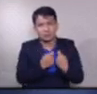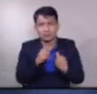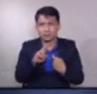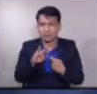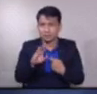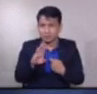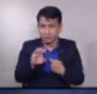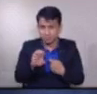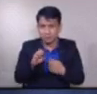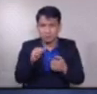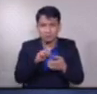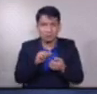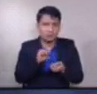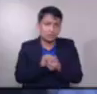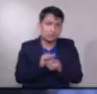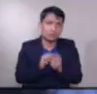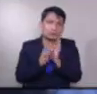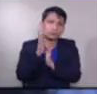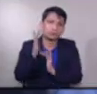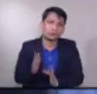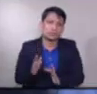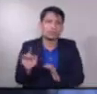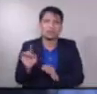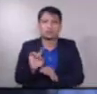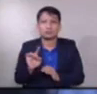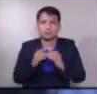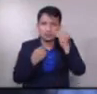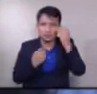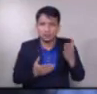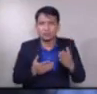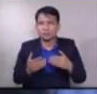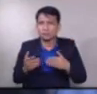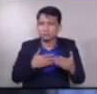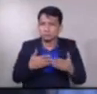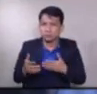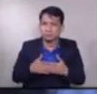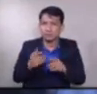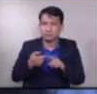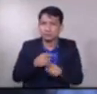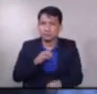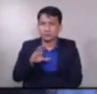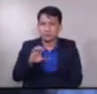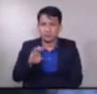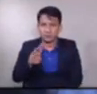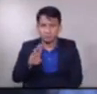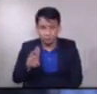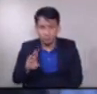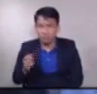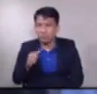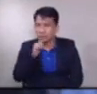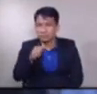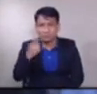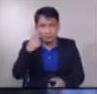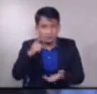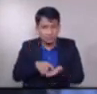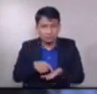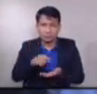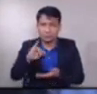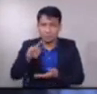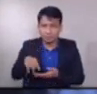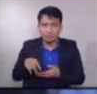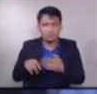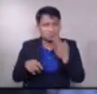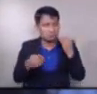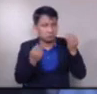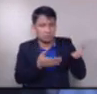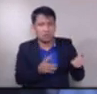Okay. That's including the Christian people. For example, Raja Tupa Sumabon of Cebu. Sad to say, hindi nire-recognize ang NCIP. Sabi daw